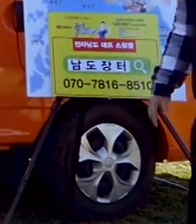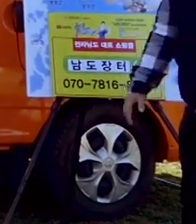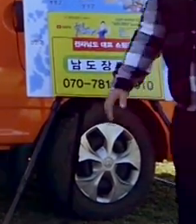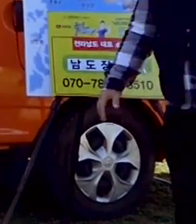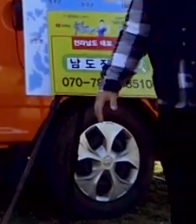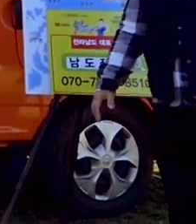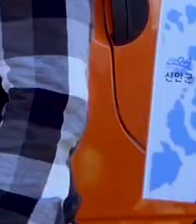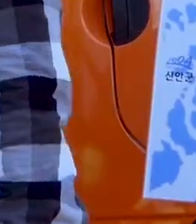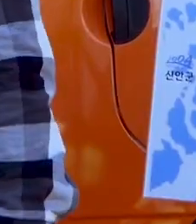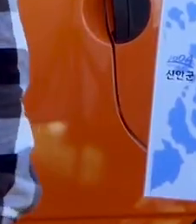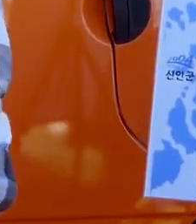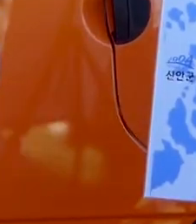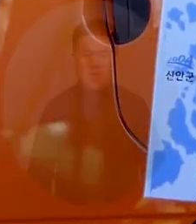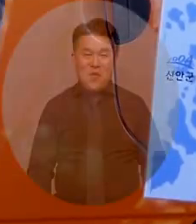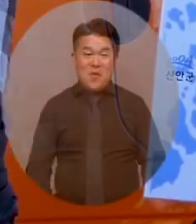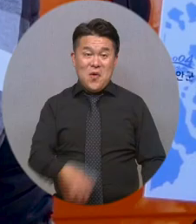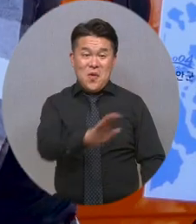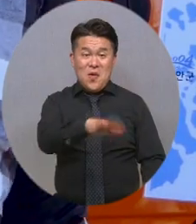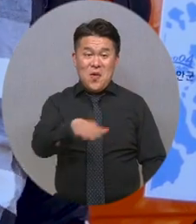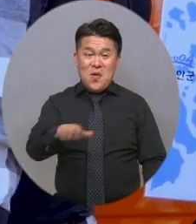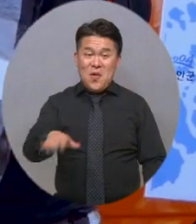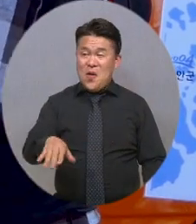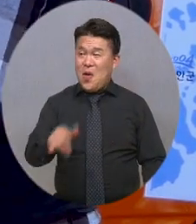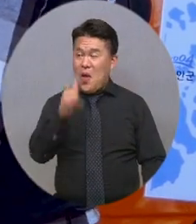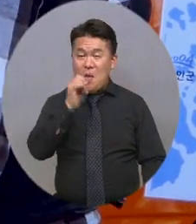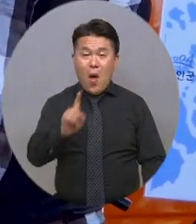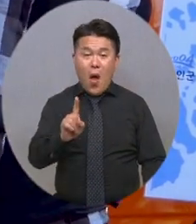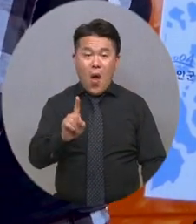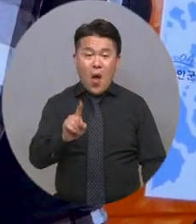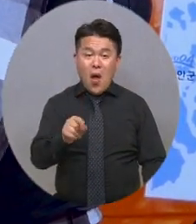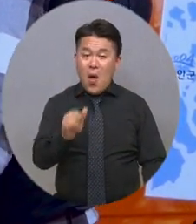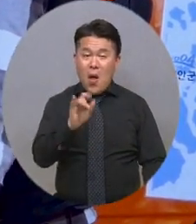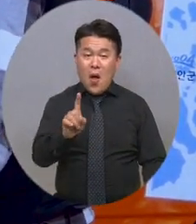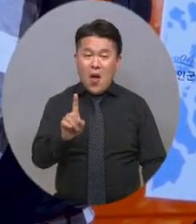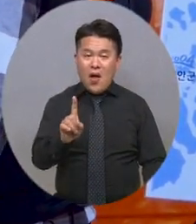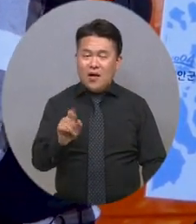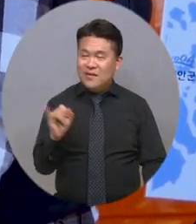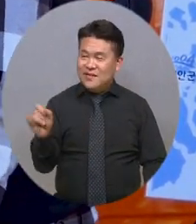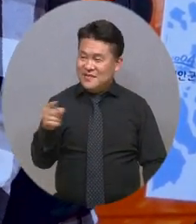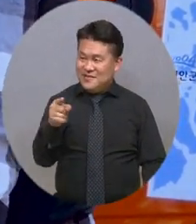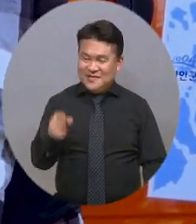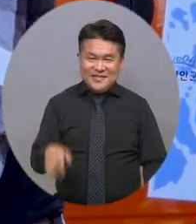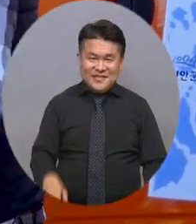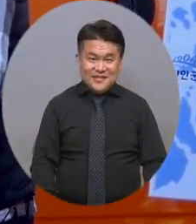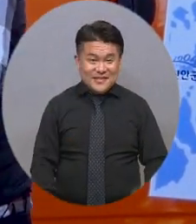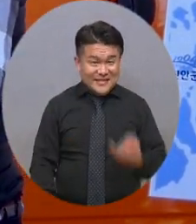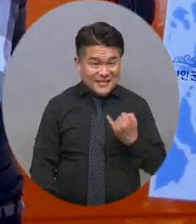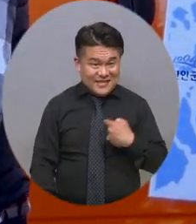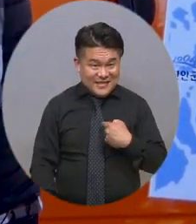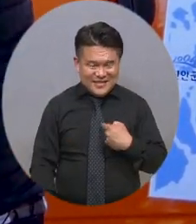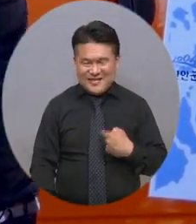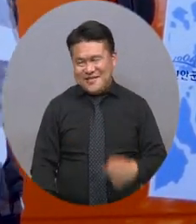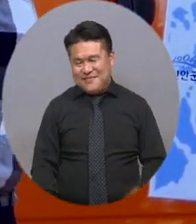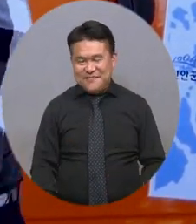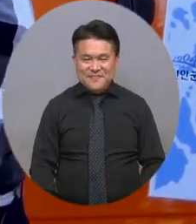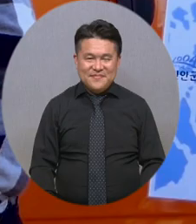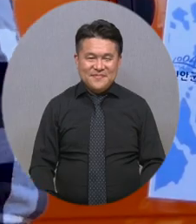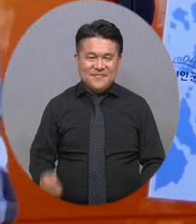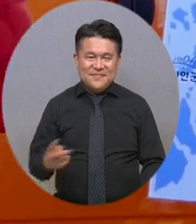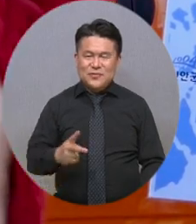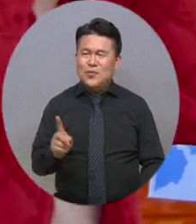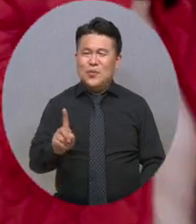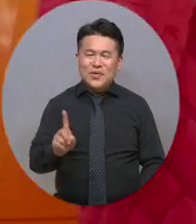와. 정태 뭐 있는지 좀 아. 예, 여자가 좀... 있습니다. 아, 여자. 아 여자. 여자 이거. 아 누가 좀